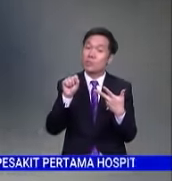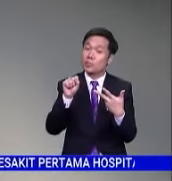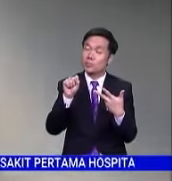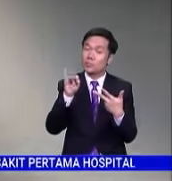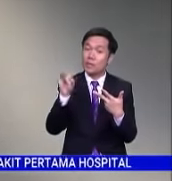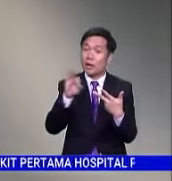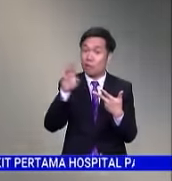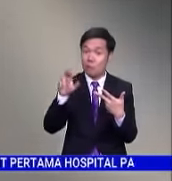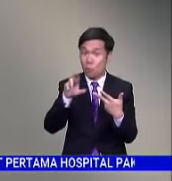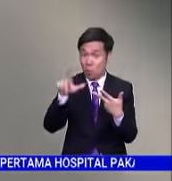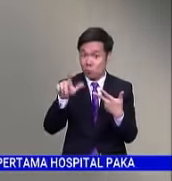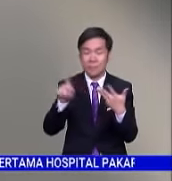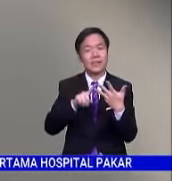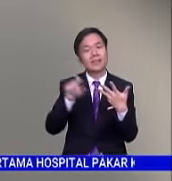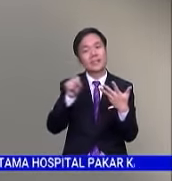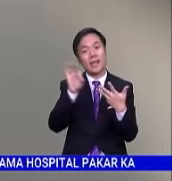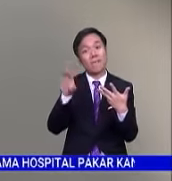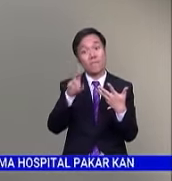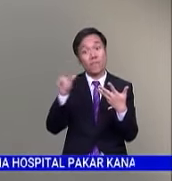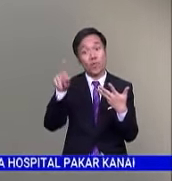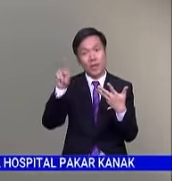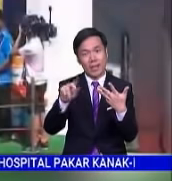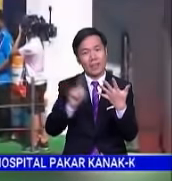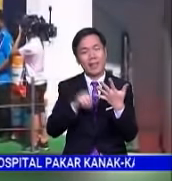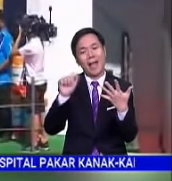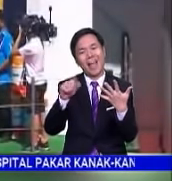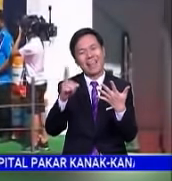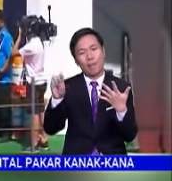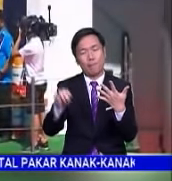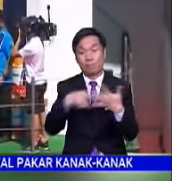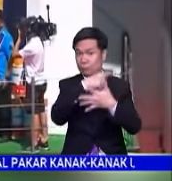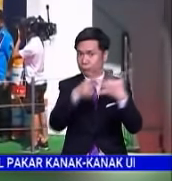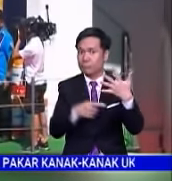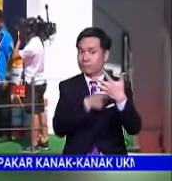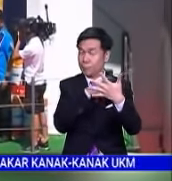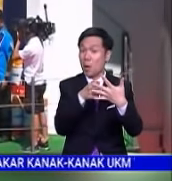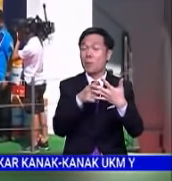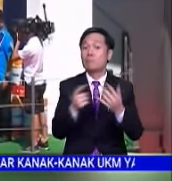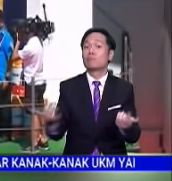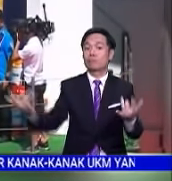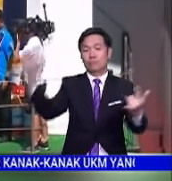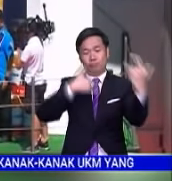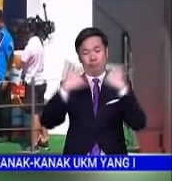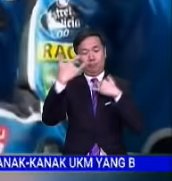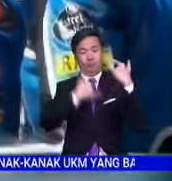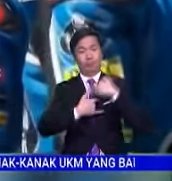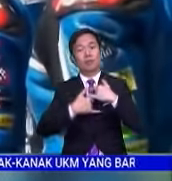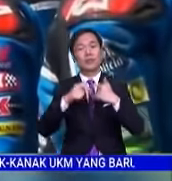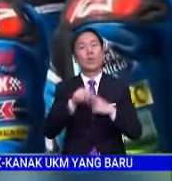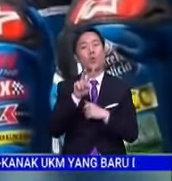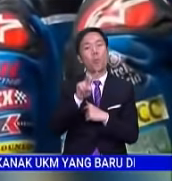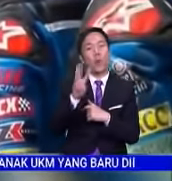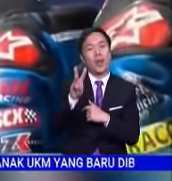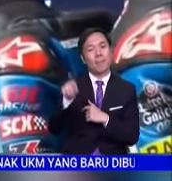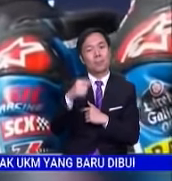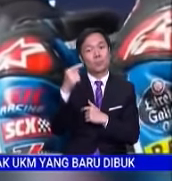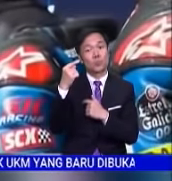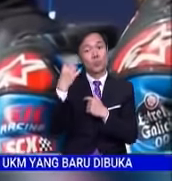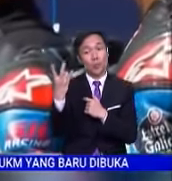Izwan Syahril, Sarapudin Azman dan Adam Norodin. Mereka akan pulang ke tanah air pada 26 Julai